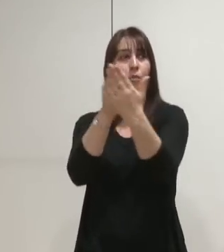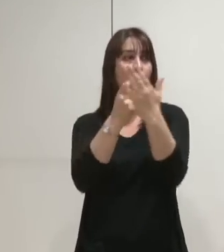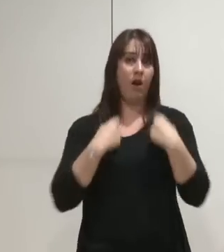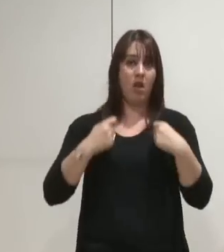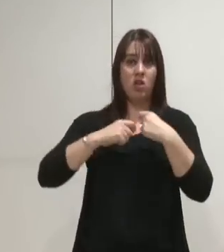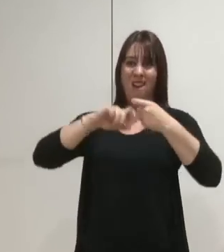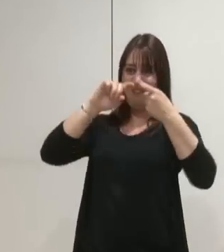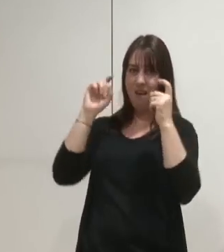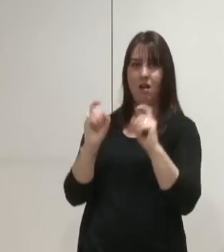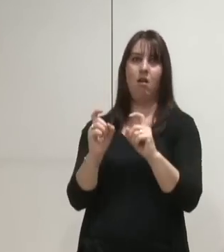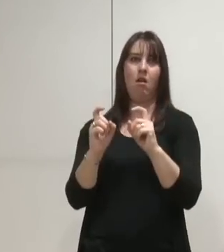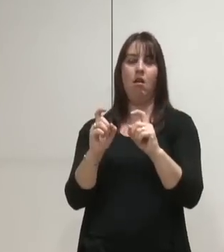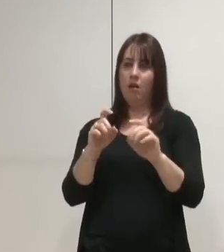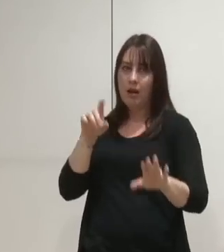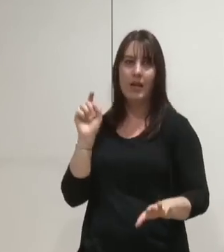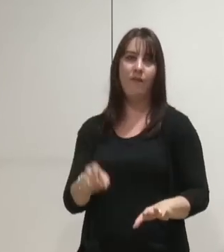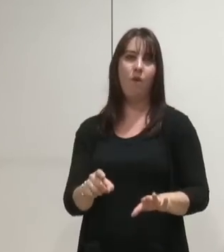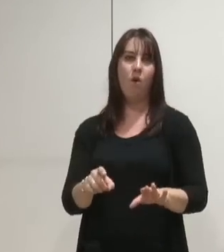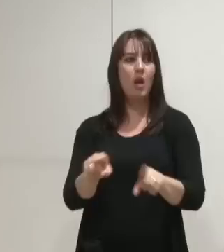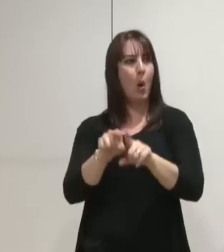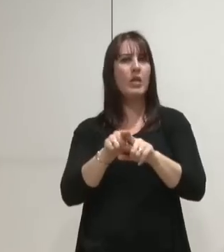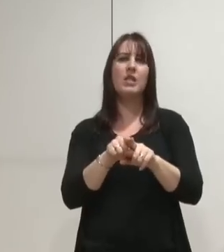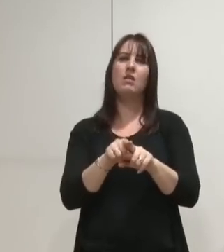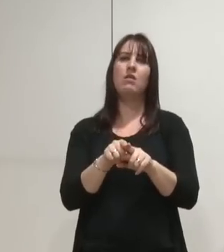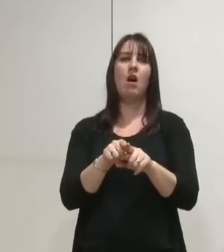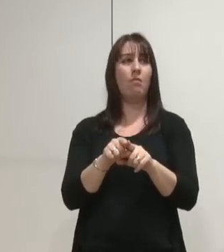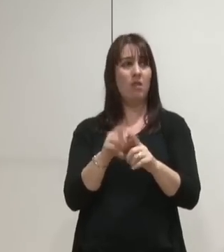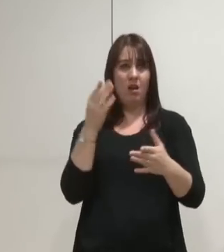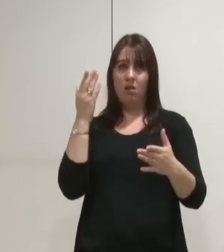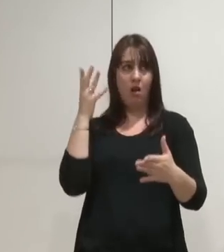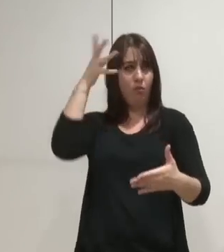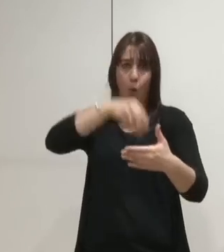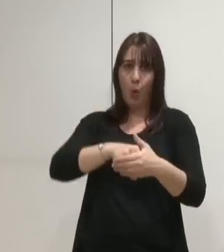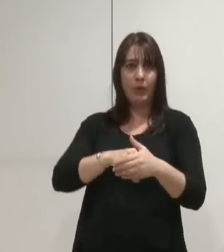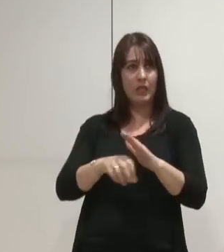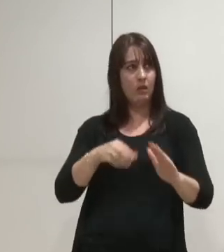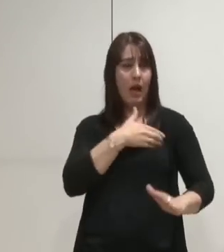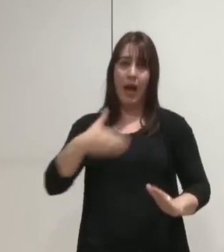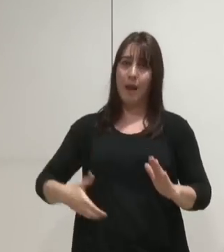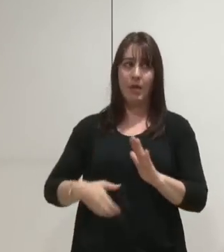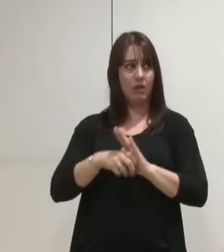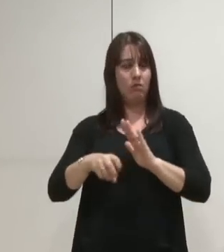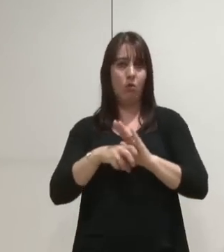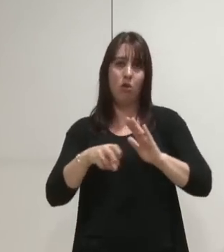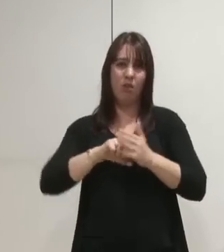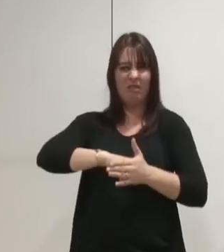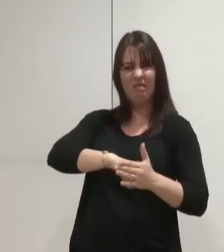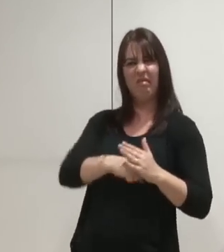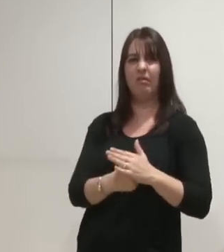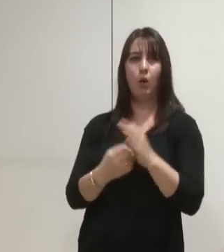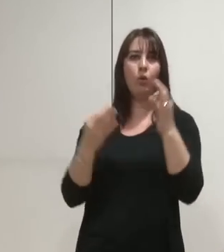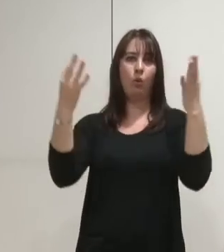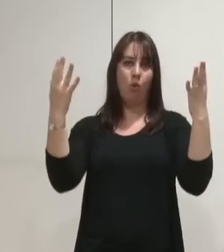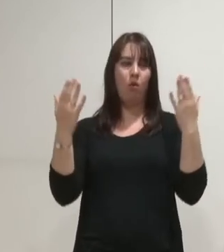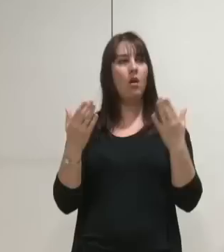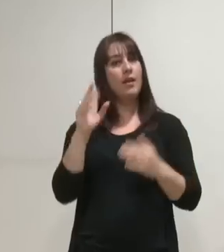l'austérité dont nous mesurons les effets jusque dans la mairie pour parer à ce pouvoir d'achat qui baisse nous construisons le